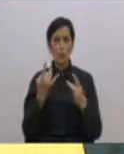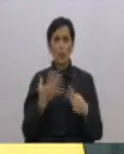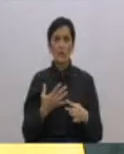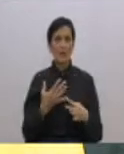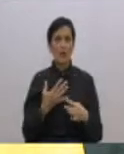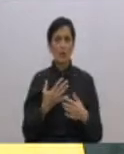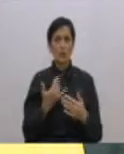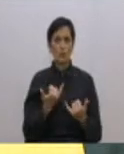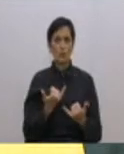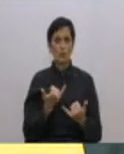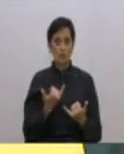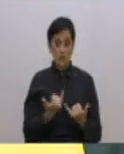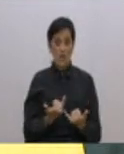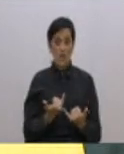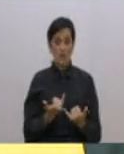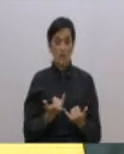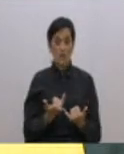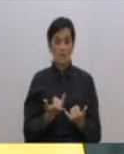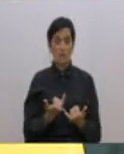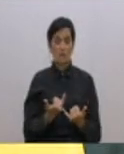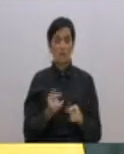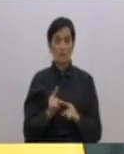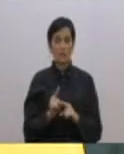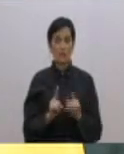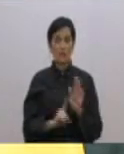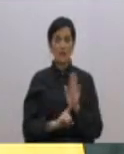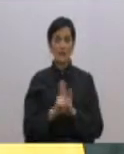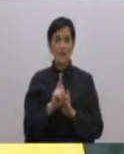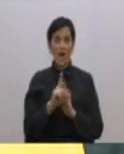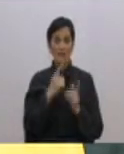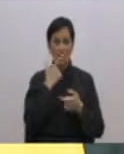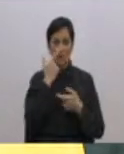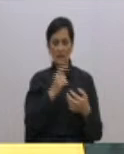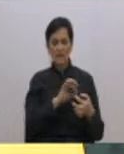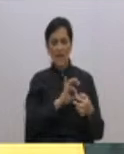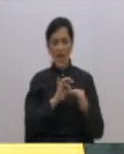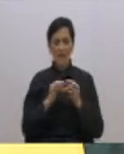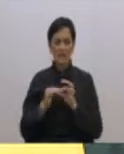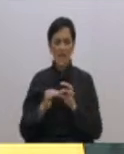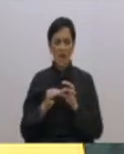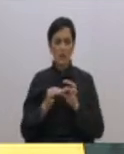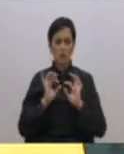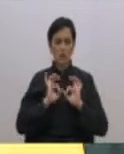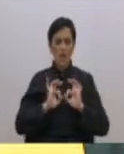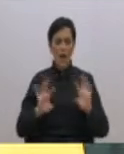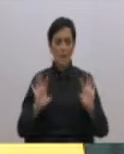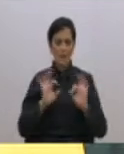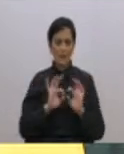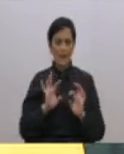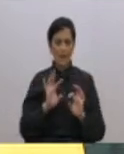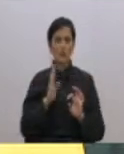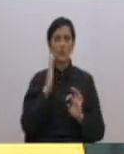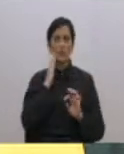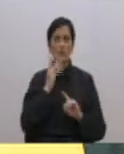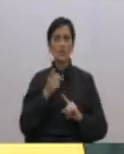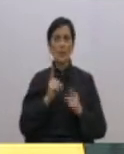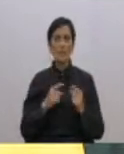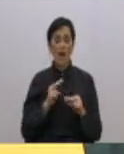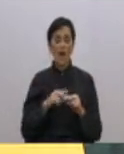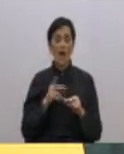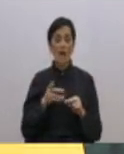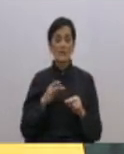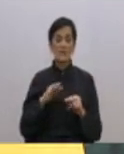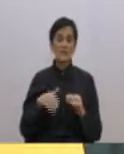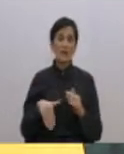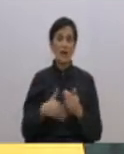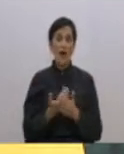agarminda, am cuta să sutcot, tavitsko, detaluri, sutcot, apelireba, n-am dulat, ce un pic roptrom,